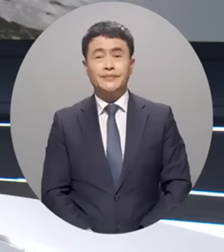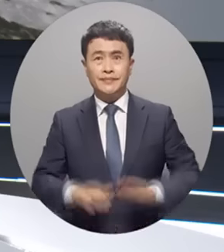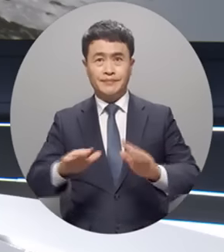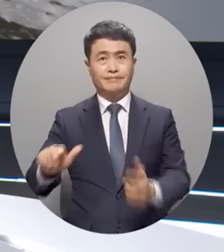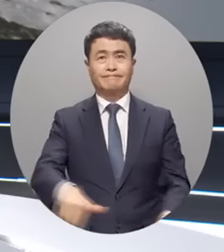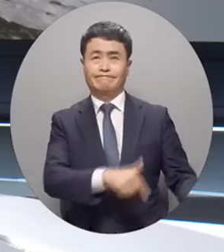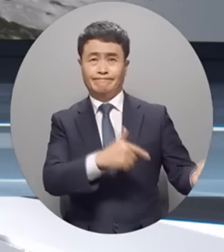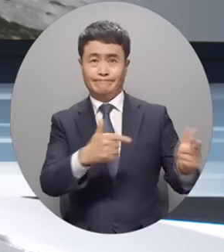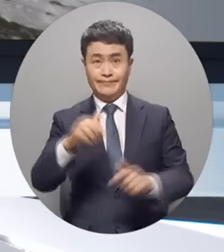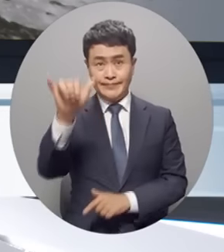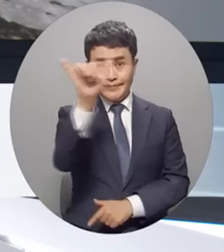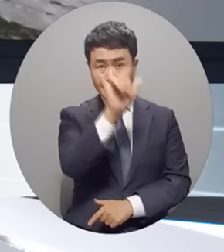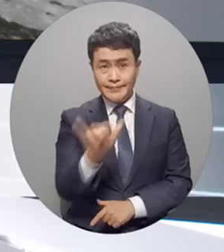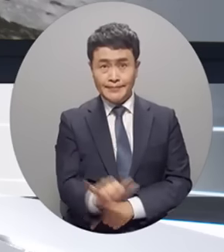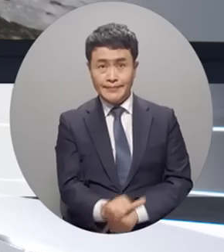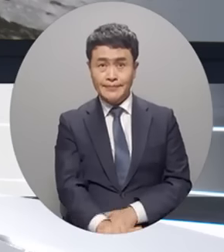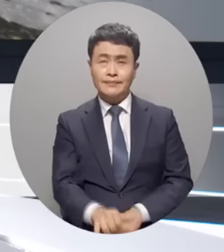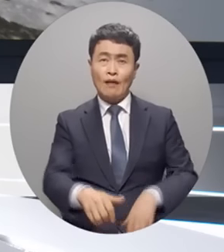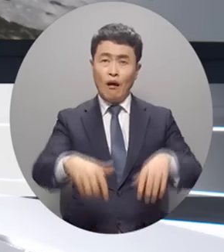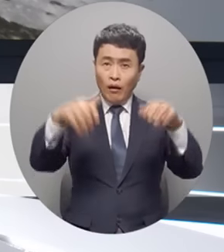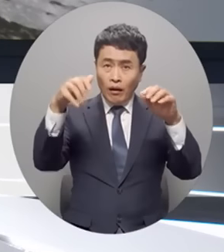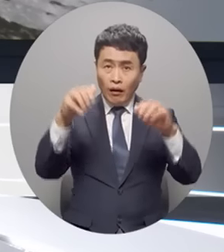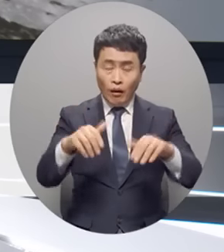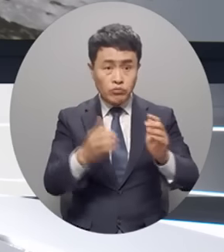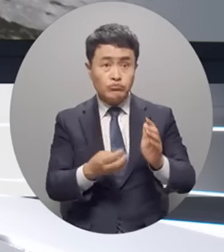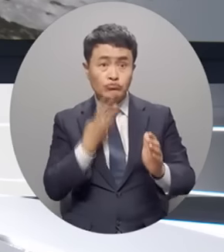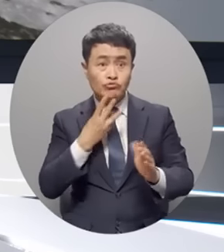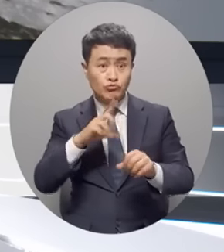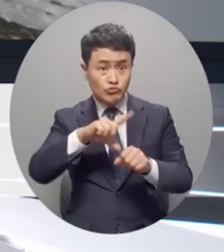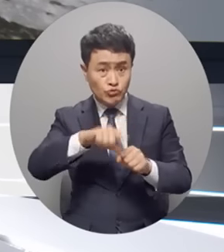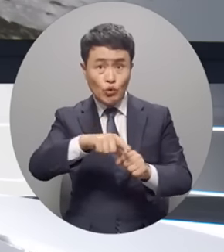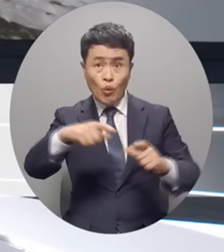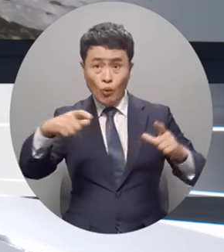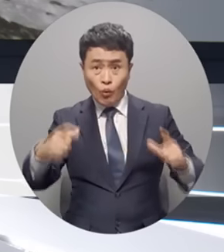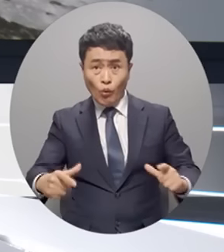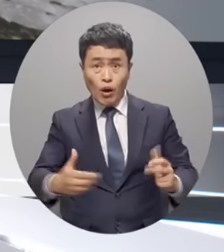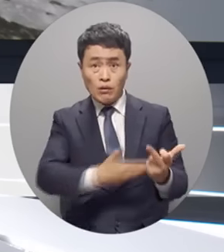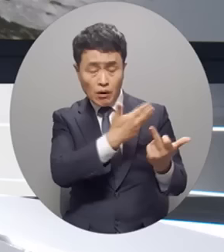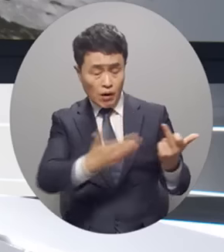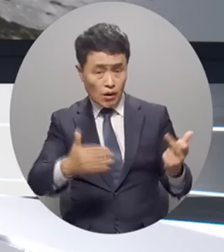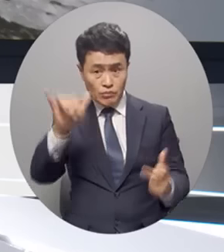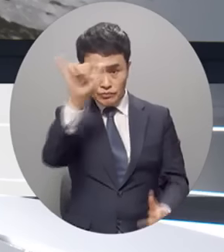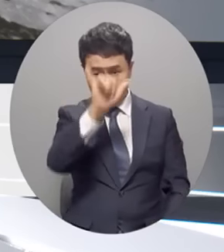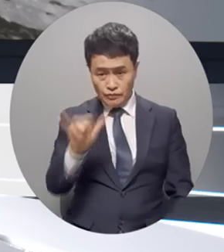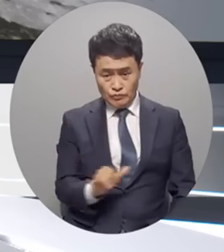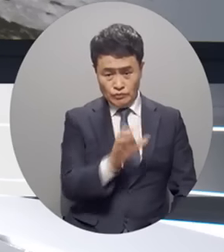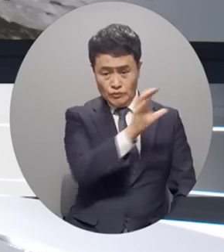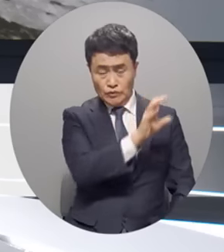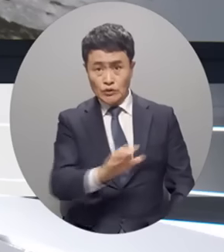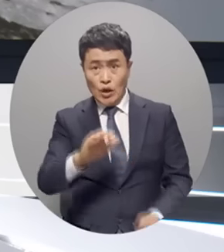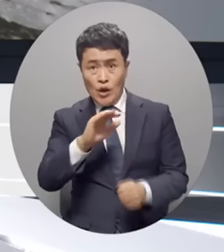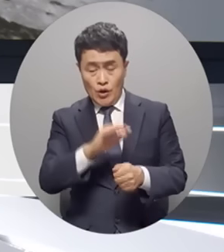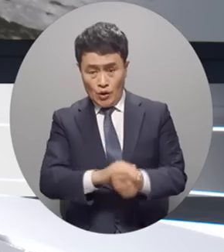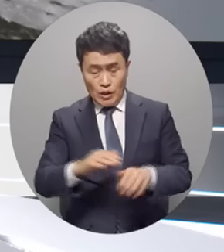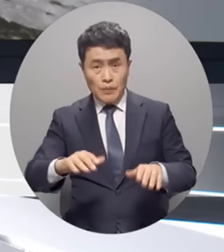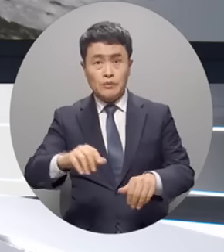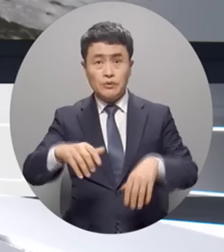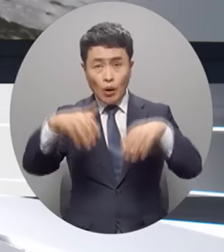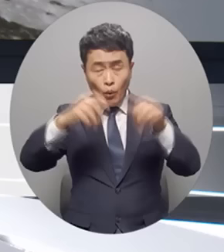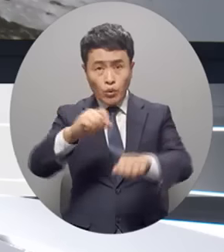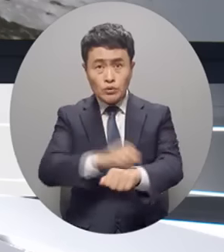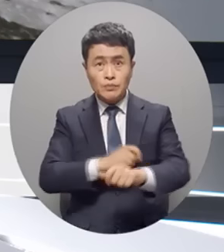오늘 하루 종일 전국적으로 비가 내리면서 수도권과 강원도 등 중부지방과 경남권에 호우특보가 내려져 있습니다.